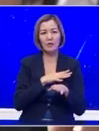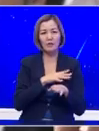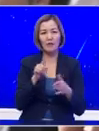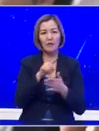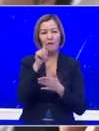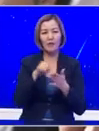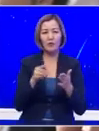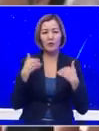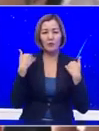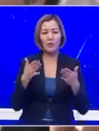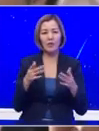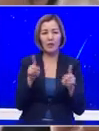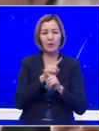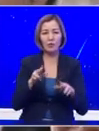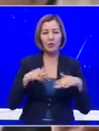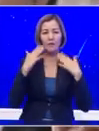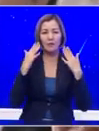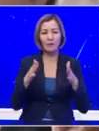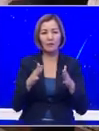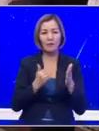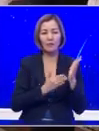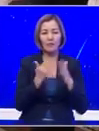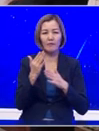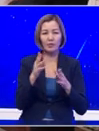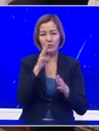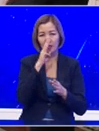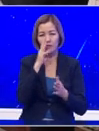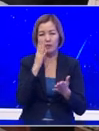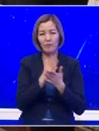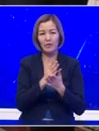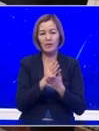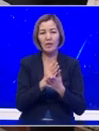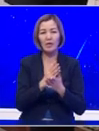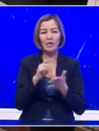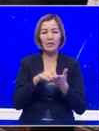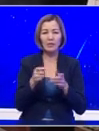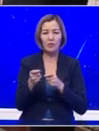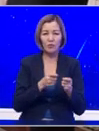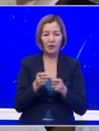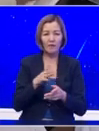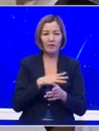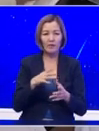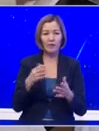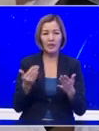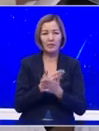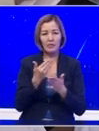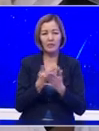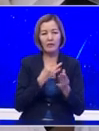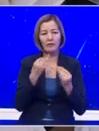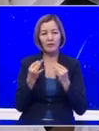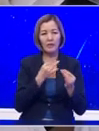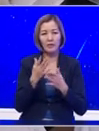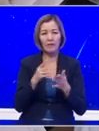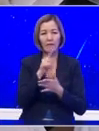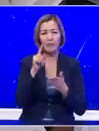и предложений особое внимание было уделено повышению заработной платы классных руководителей. В ходе открытого диалога также был поднят